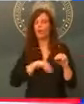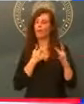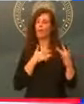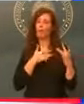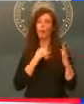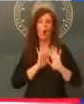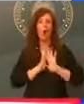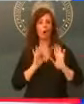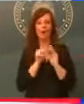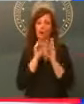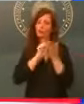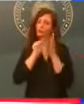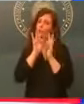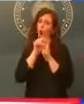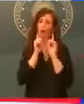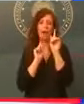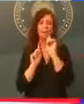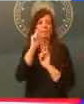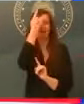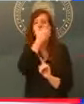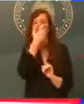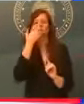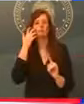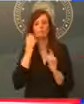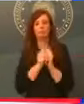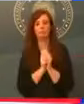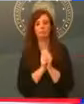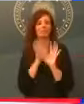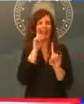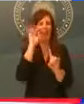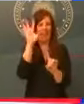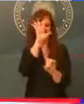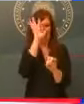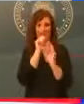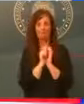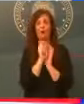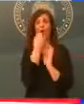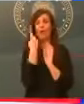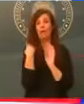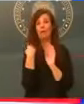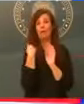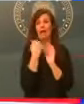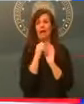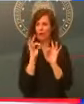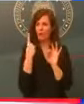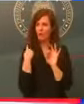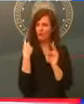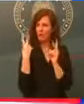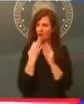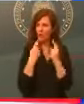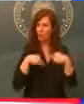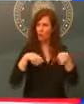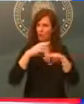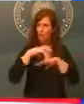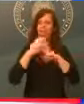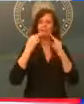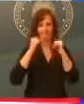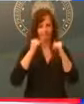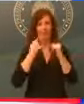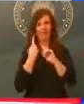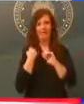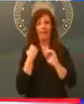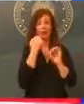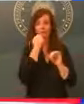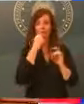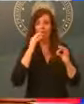per farvi un esempio ieri abbiamo avuto un era ieri non il consiglio dei ministri scusate ma l'attività è